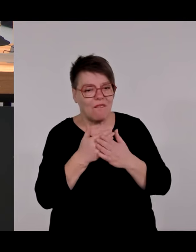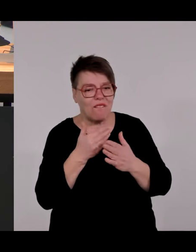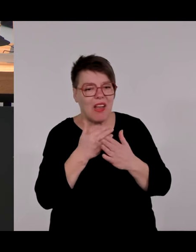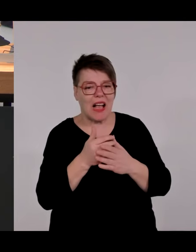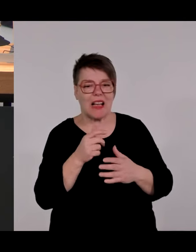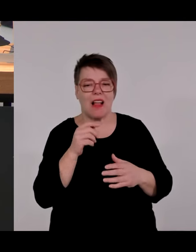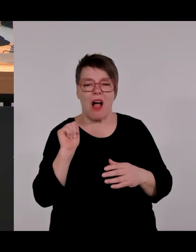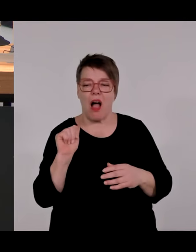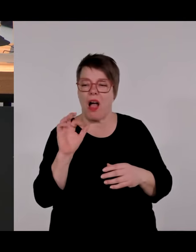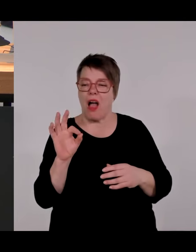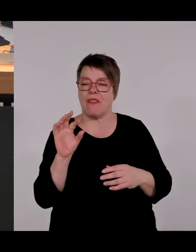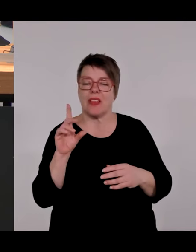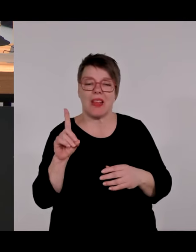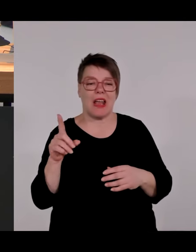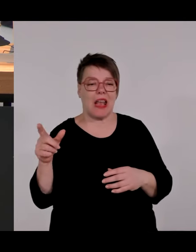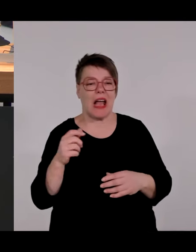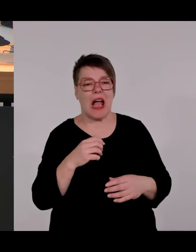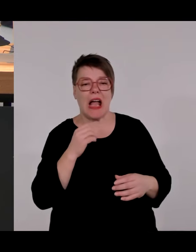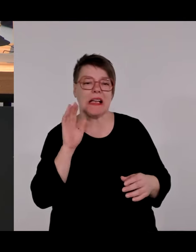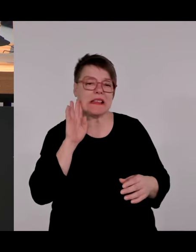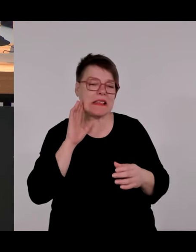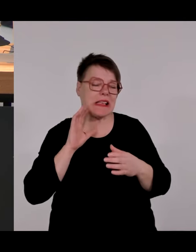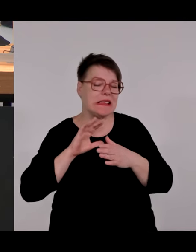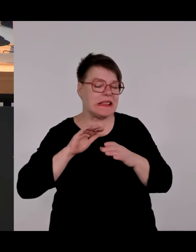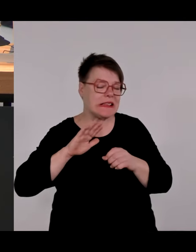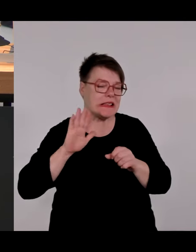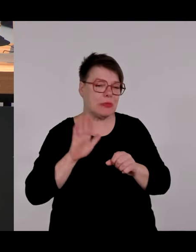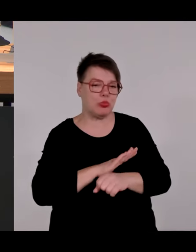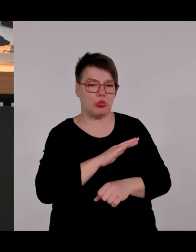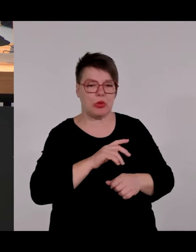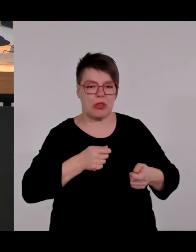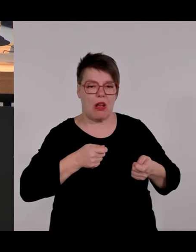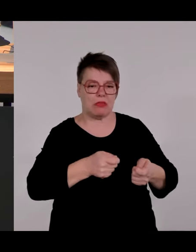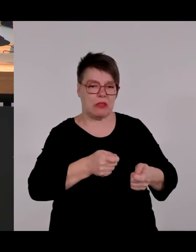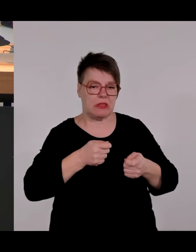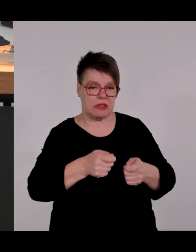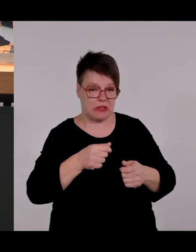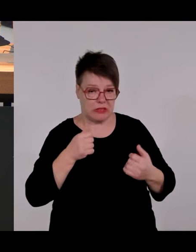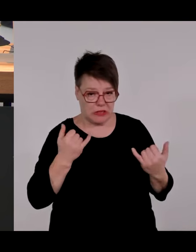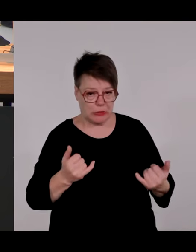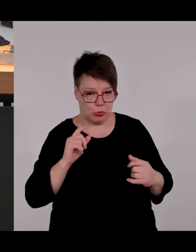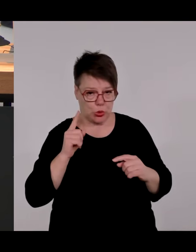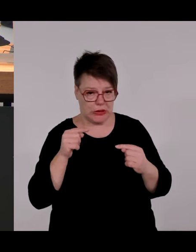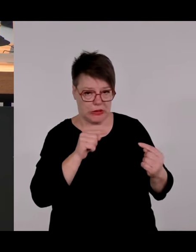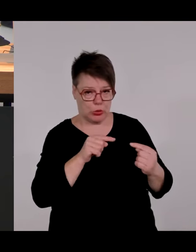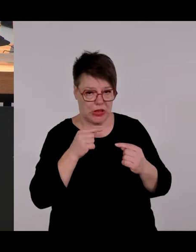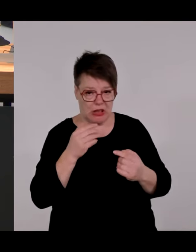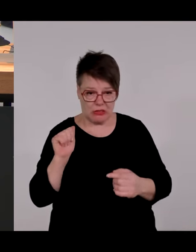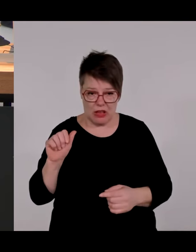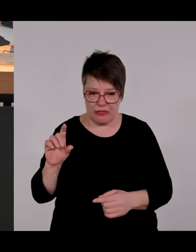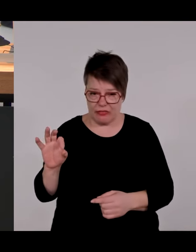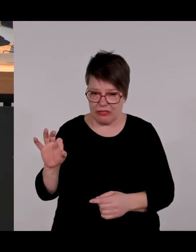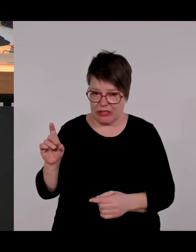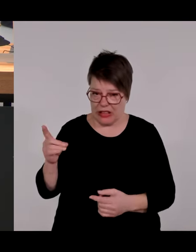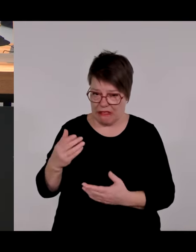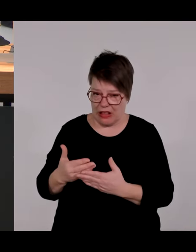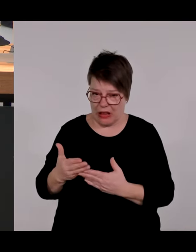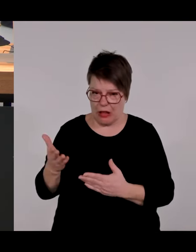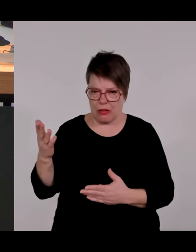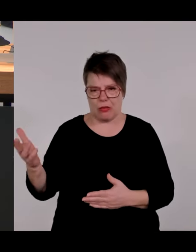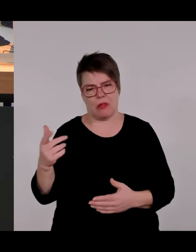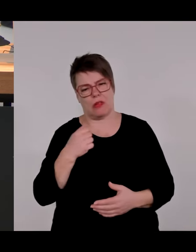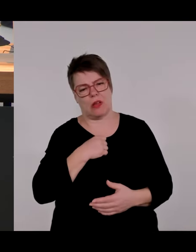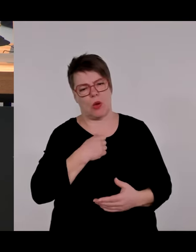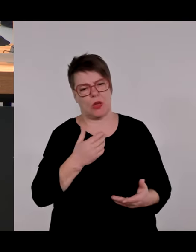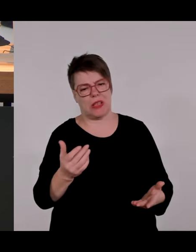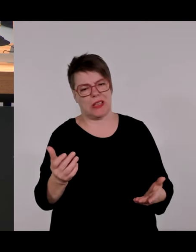Ich will mich jetzt gar nicht an dem abarbeiten, was außerhalb des demokratischen Spektrums steht, sondern am Handeln dieses Senats und der Koalition. Und auch das gibt ein ziemlich trauriges